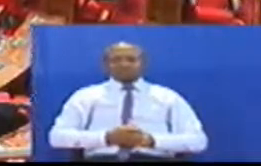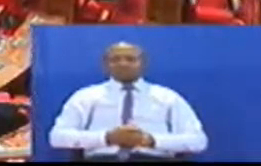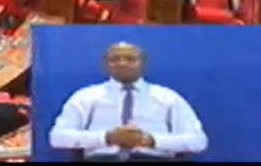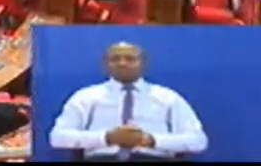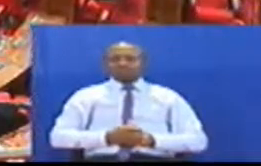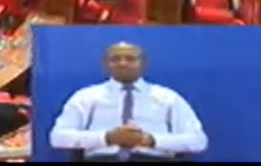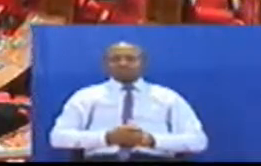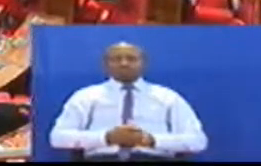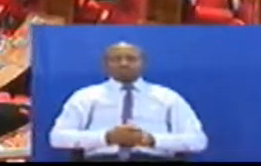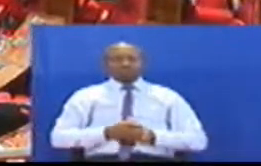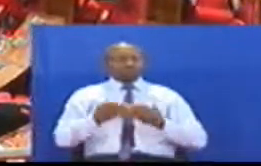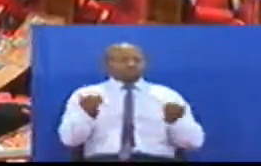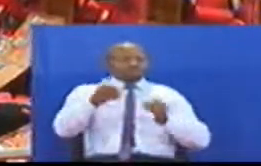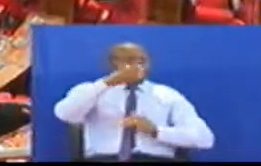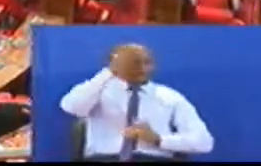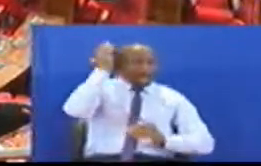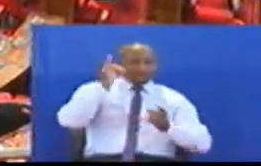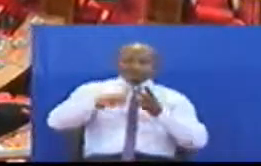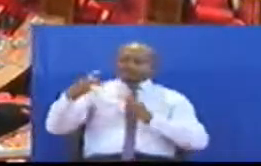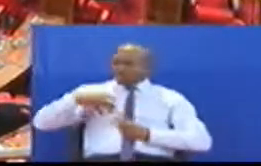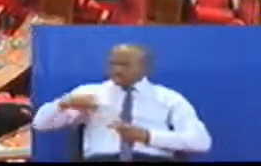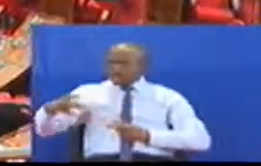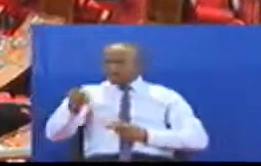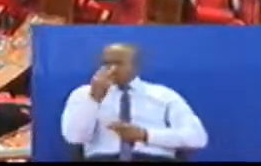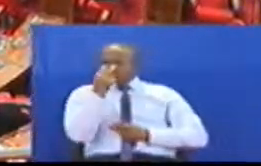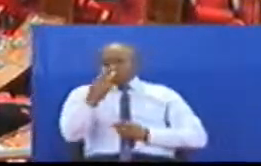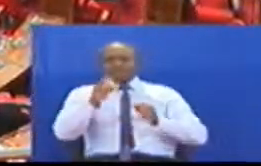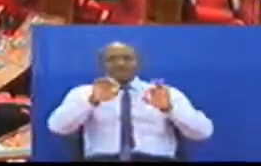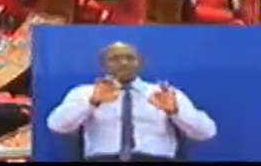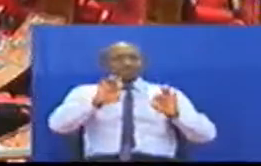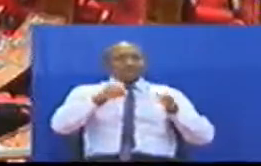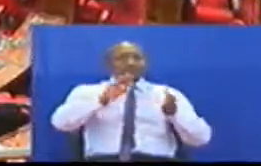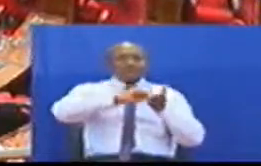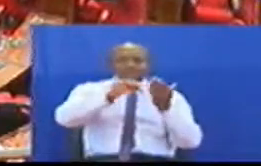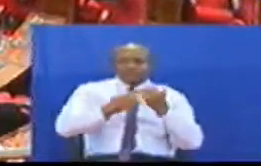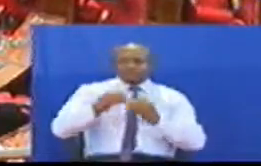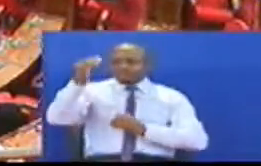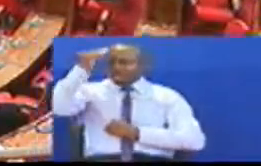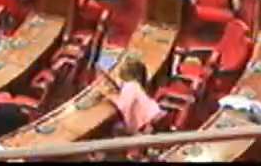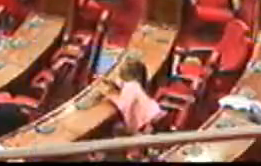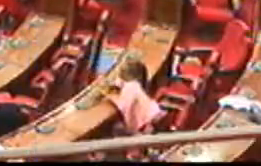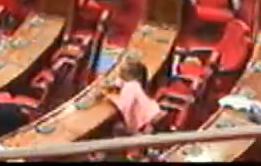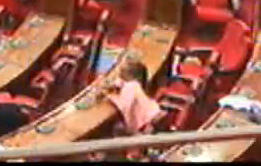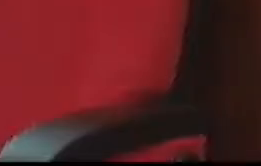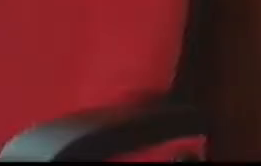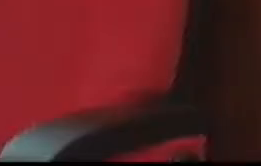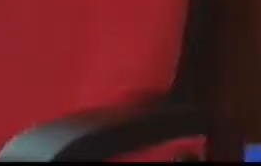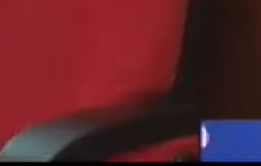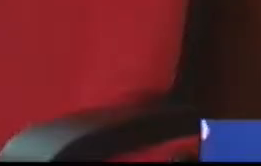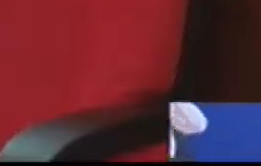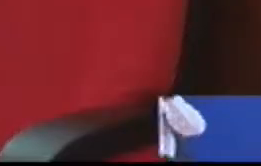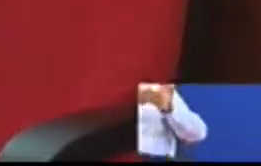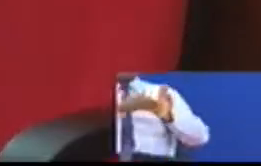Bali pamoja na wizara tuone ni jinsi gani elimu katika maeneo ya pembezoni inafika